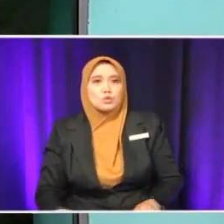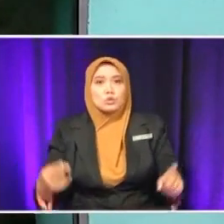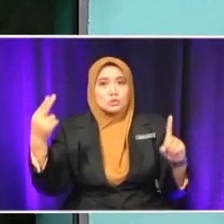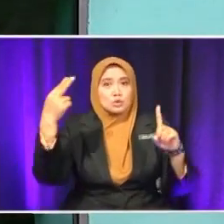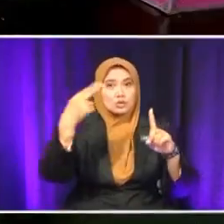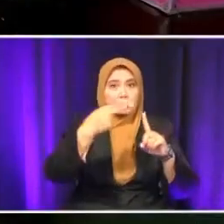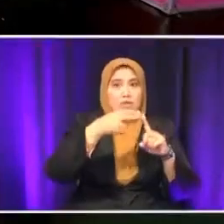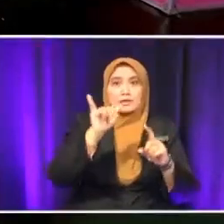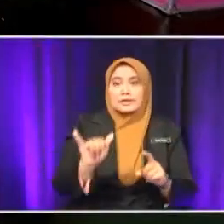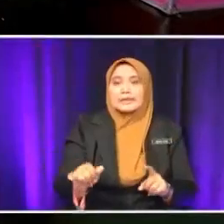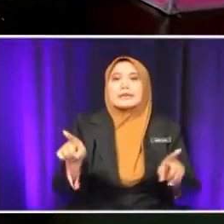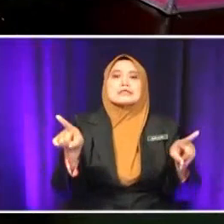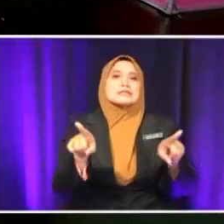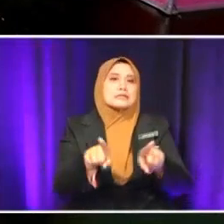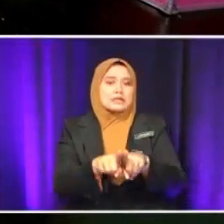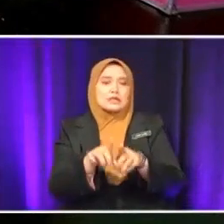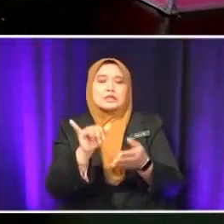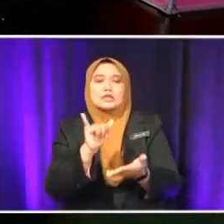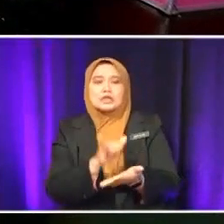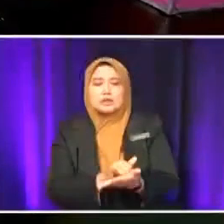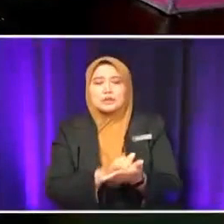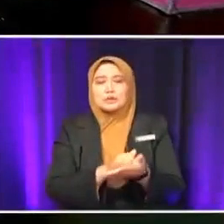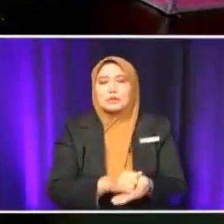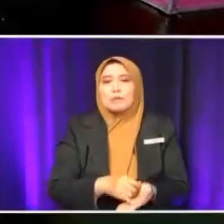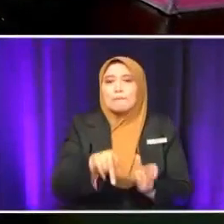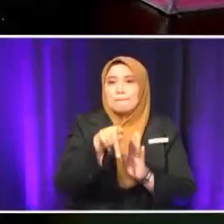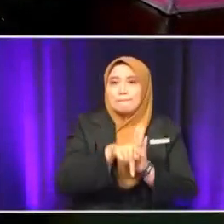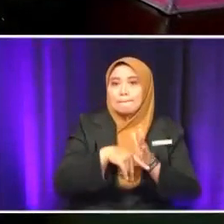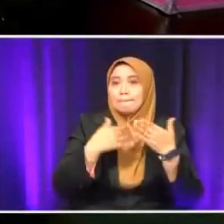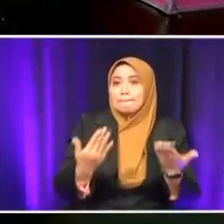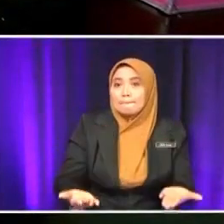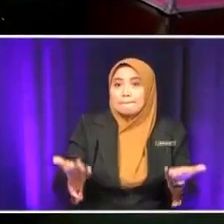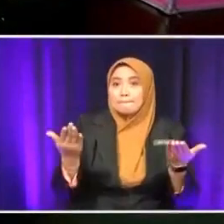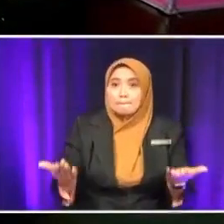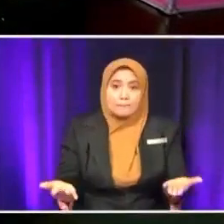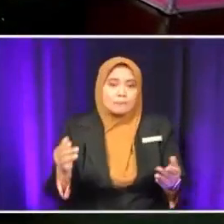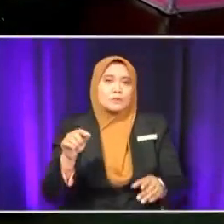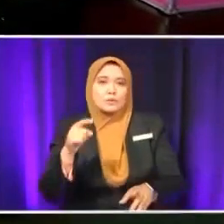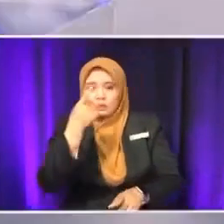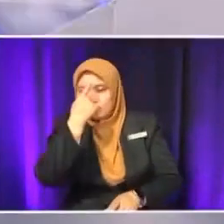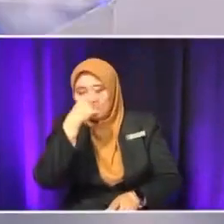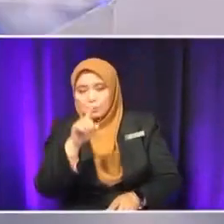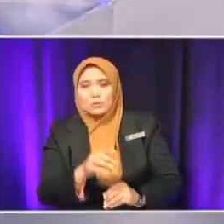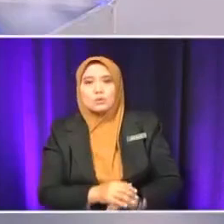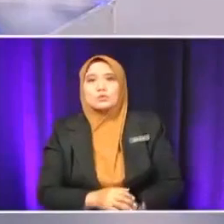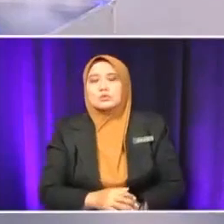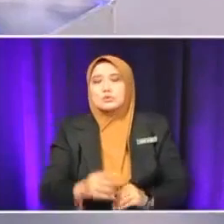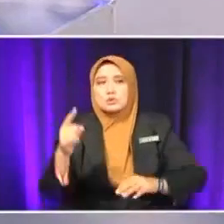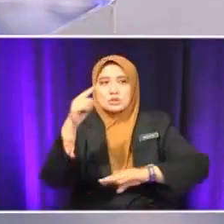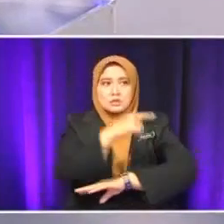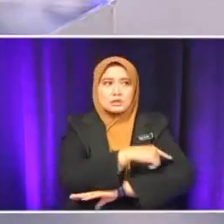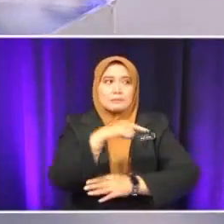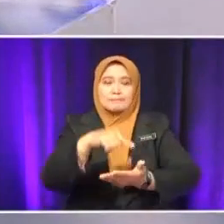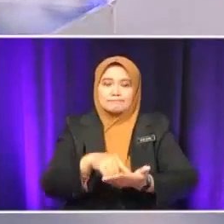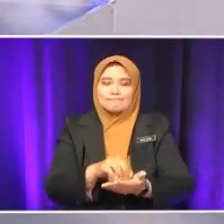Jadi itu adalah pemberat-pemberat dalam kehidupan seharian. Okey, faham. Sebenarnya faham. Topik ni tak susah sangat Chris kan? Betul. Boleh faham cikgu.